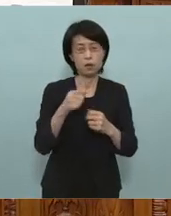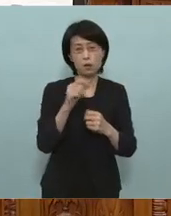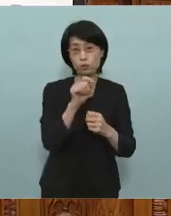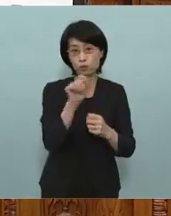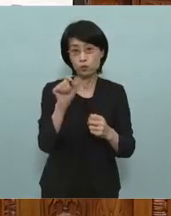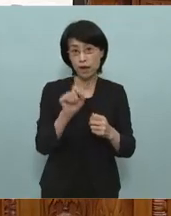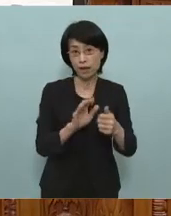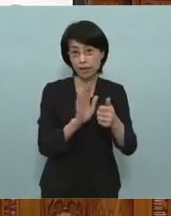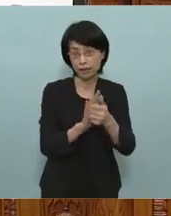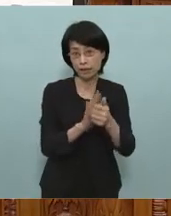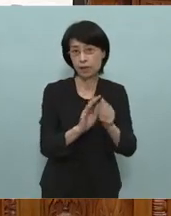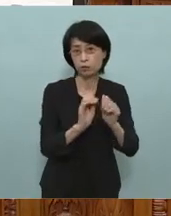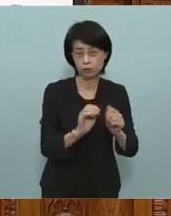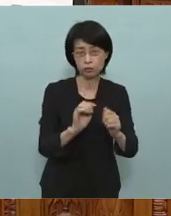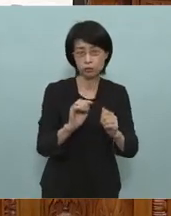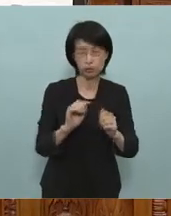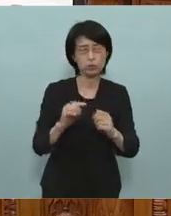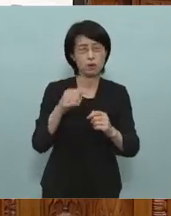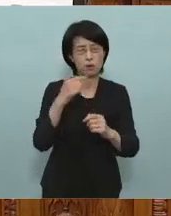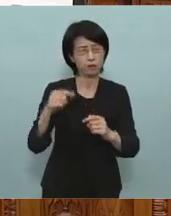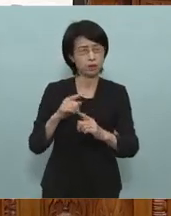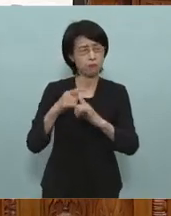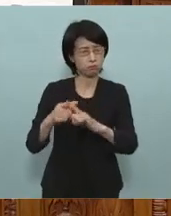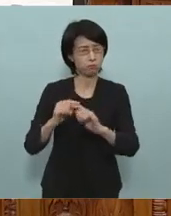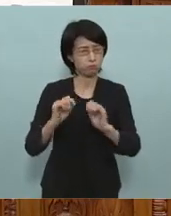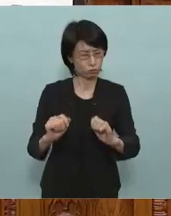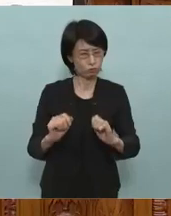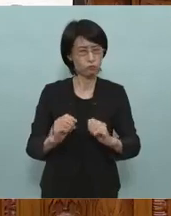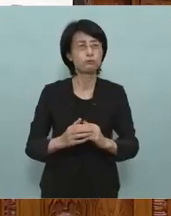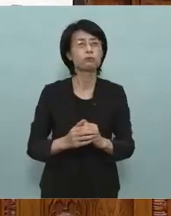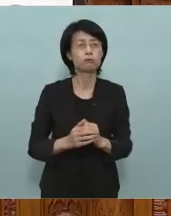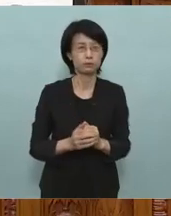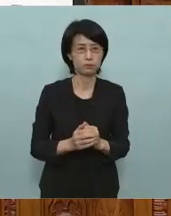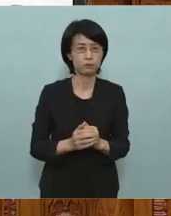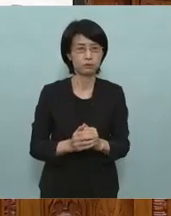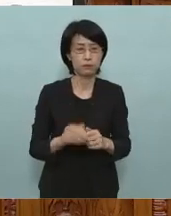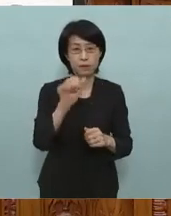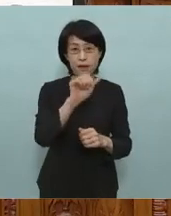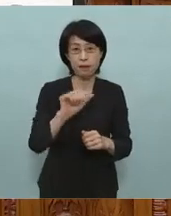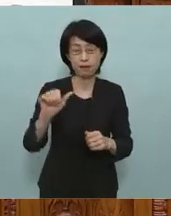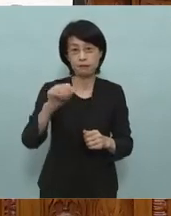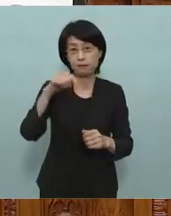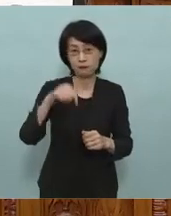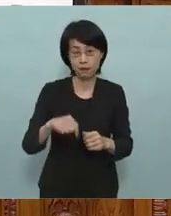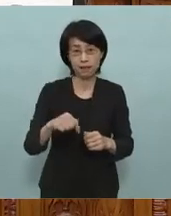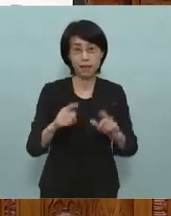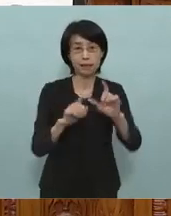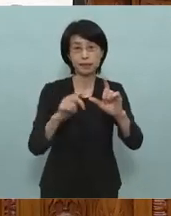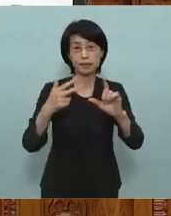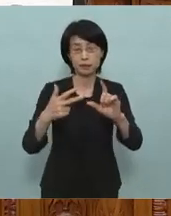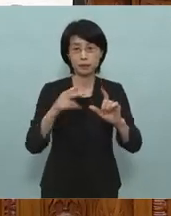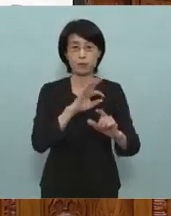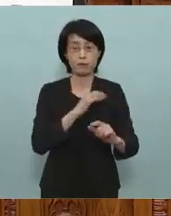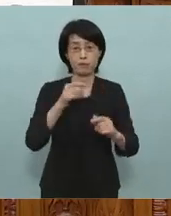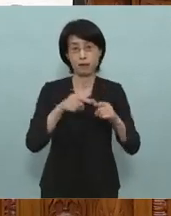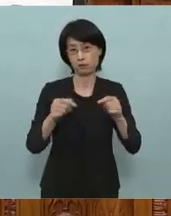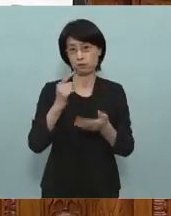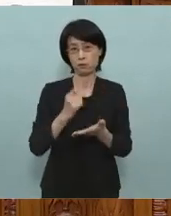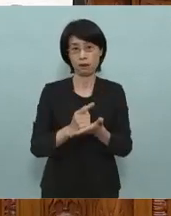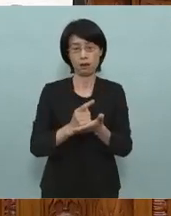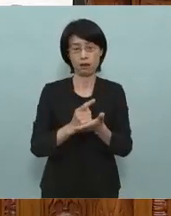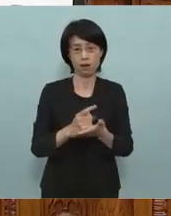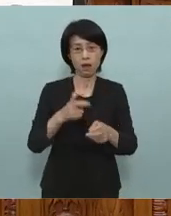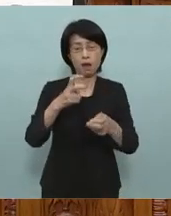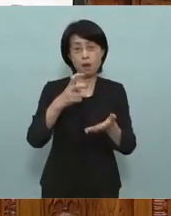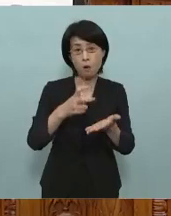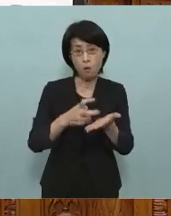を引き続き協力に推し進めますまたアジア唯一のG7メンバーとして報道